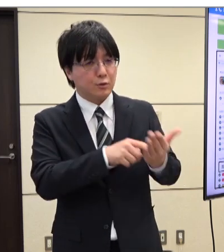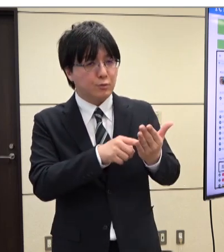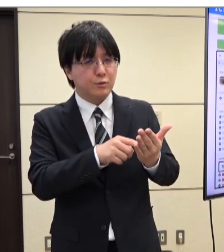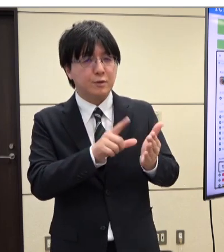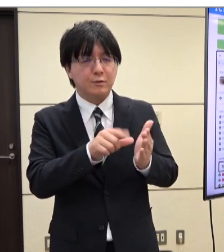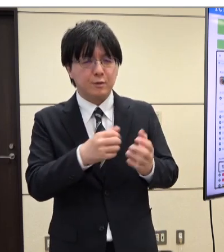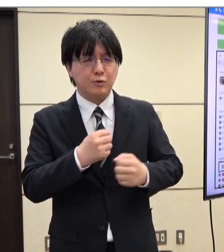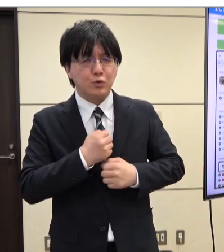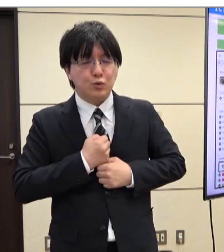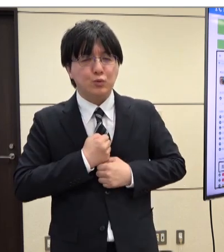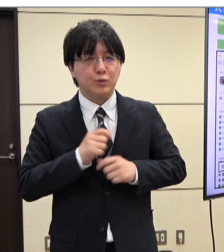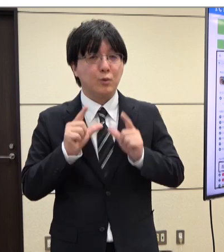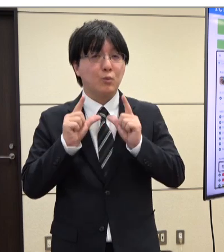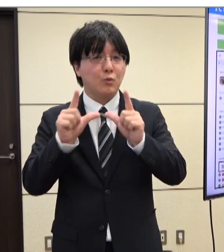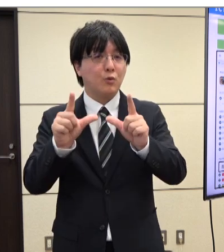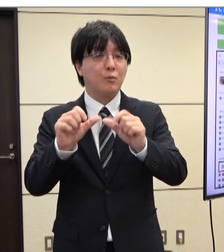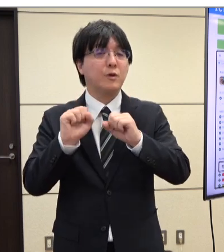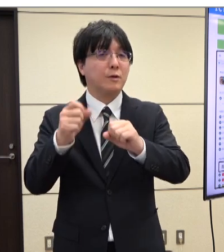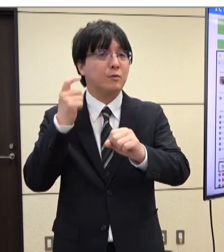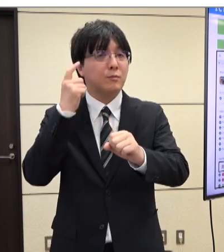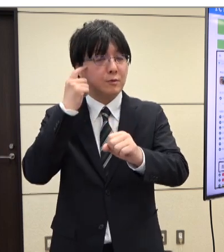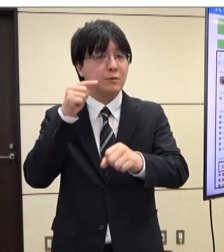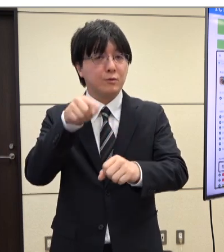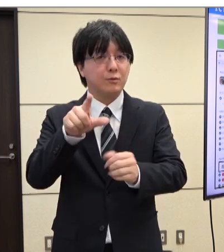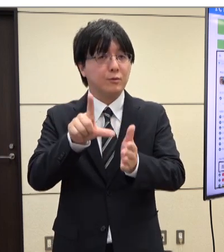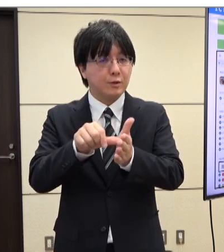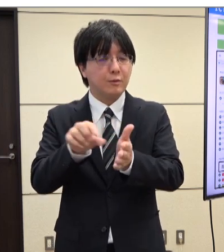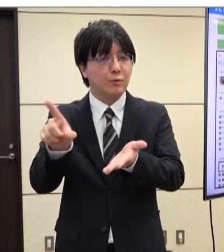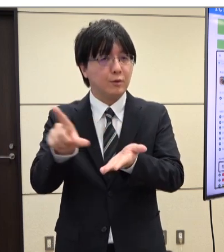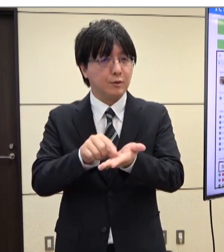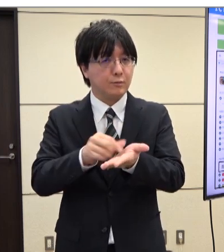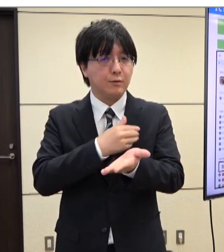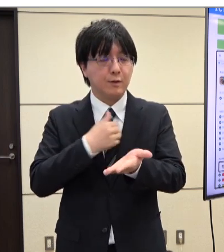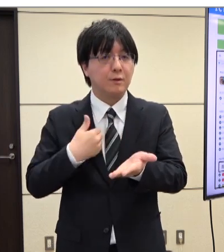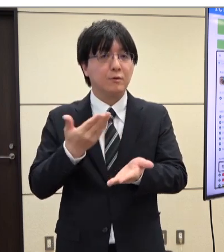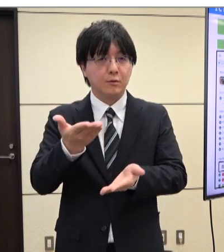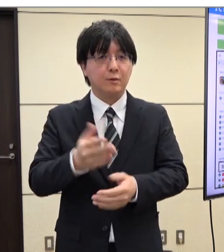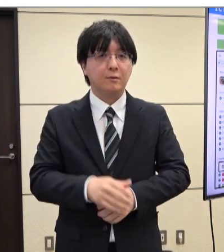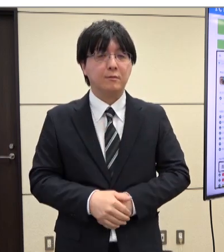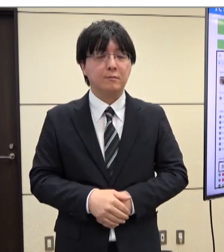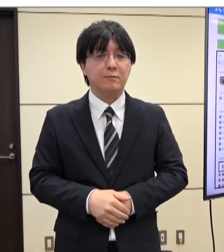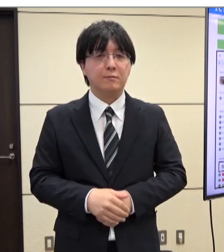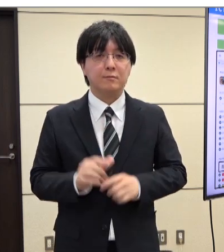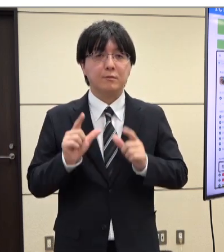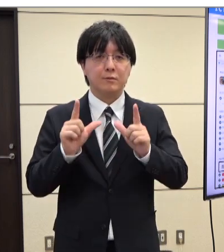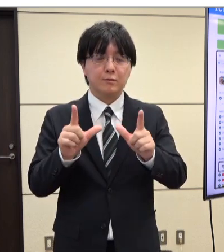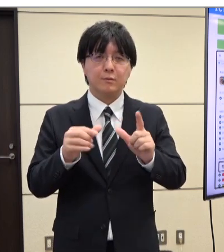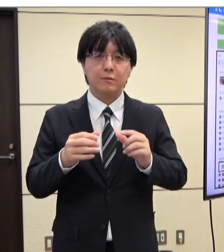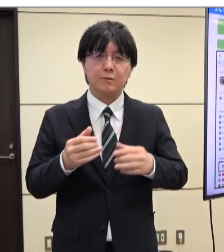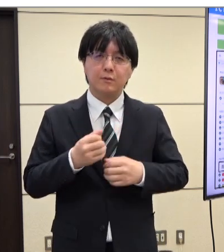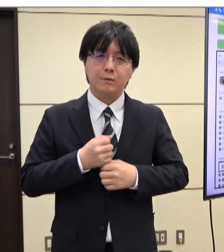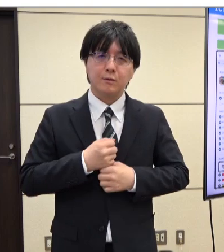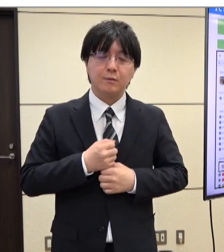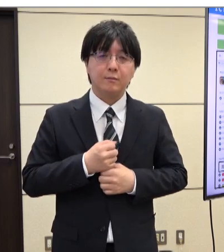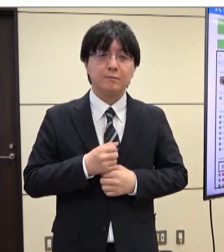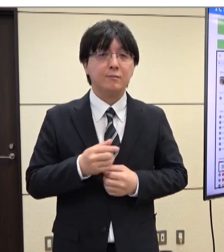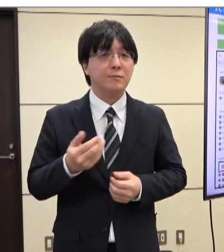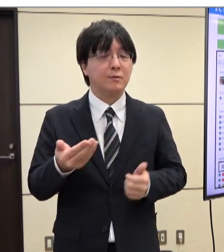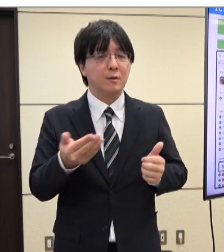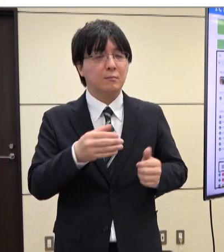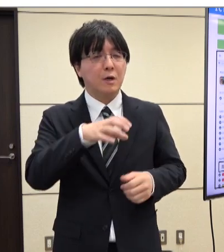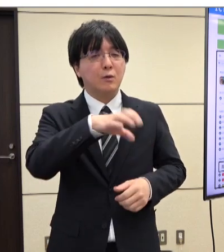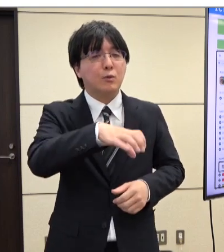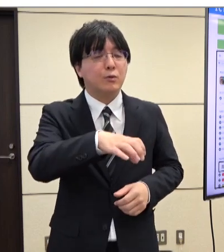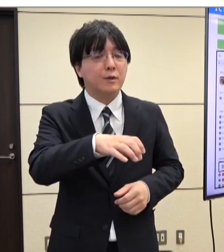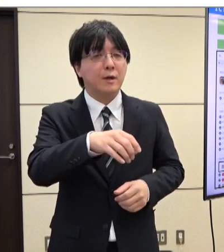時あると思いますけども、そういうものにも活用できるんですか。 警戒情報に活用できる ってことですか。例えばどこどこで、クマが出たので注